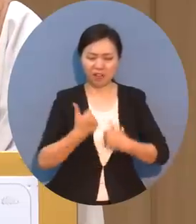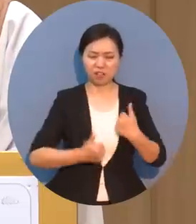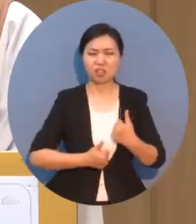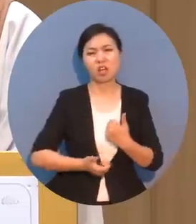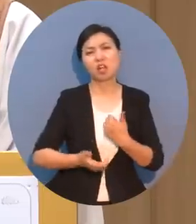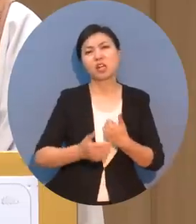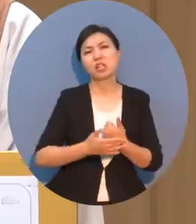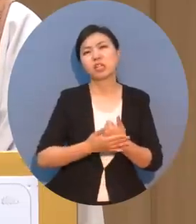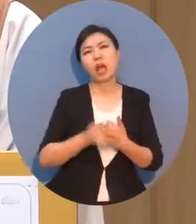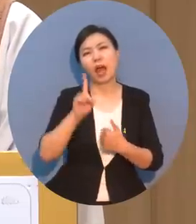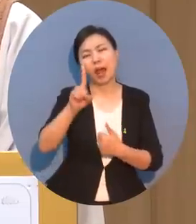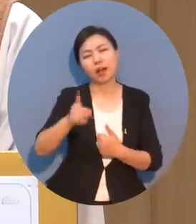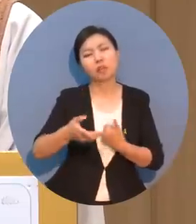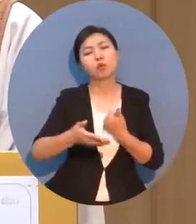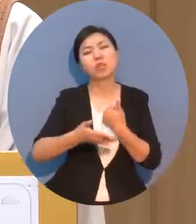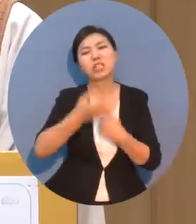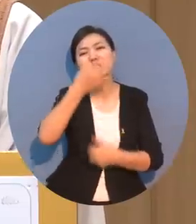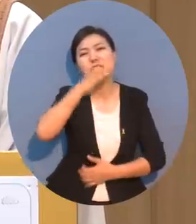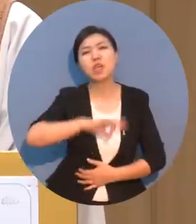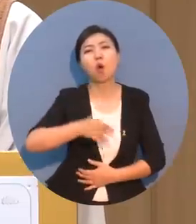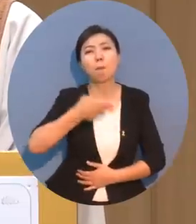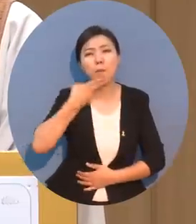도움이 안 된다. 여지는.